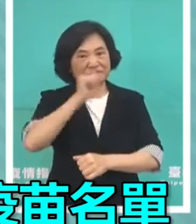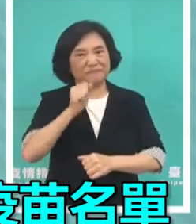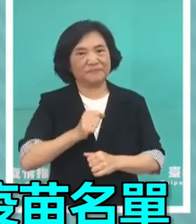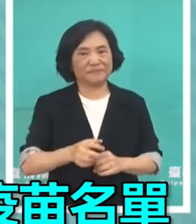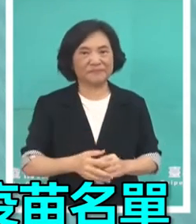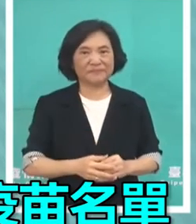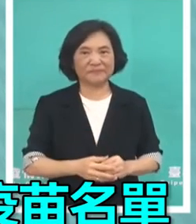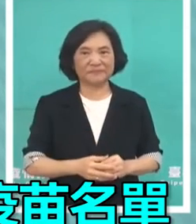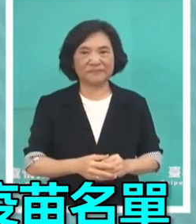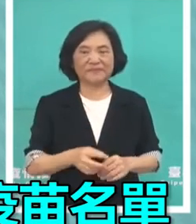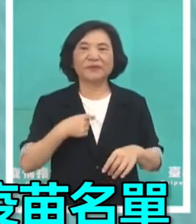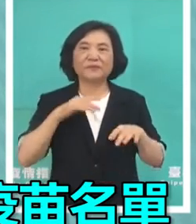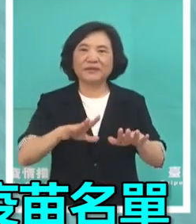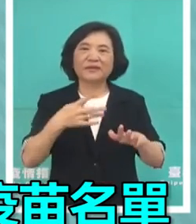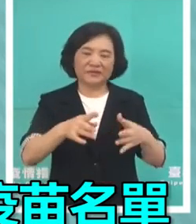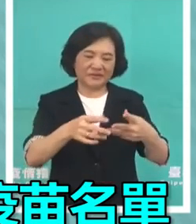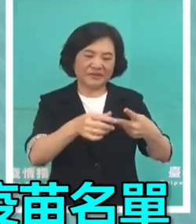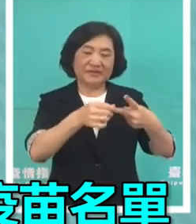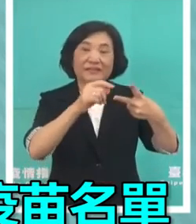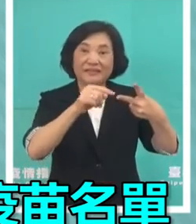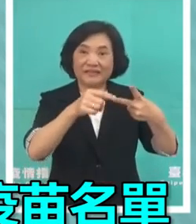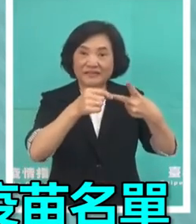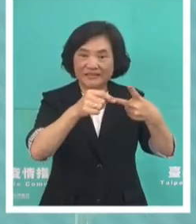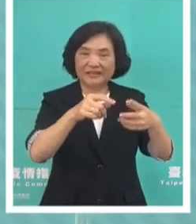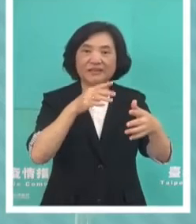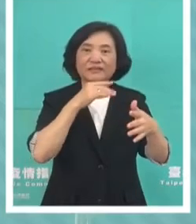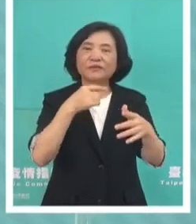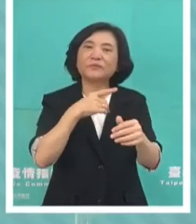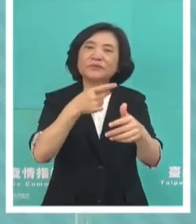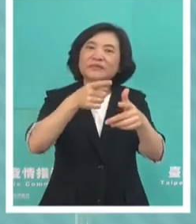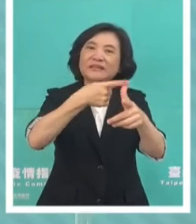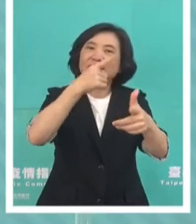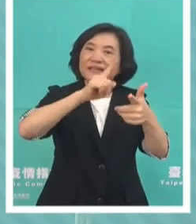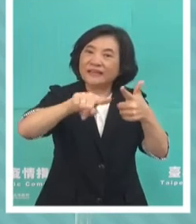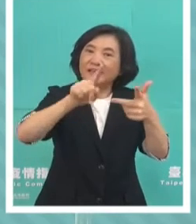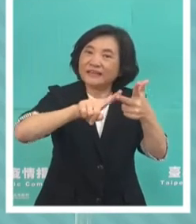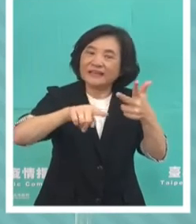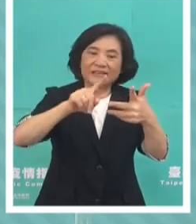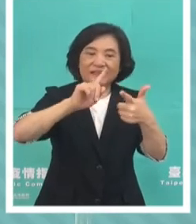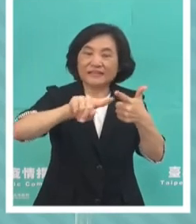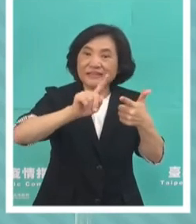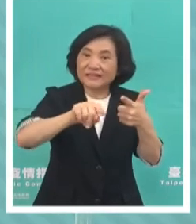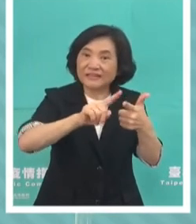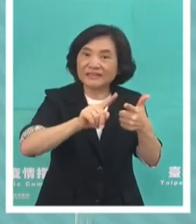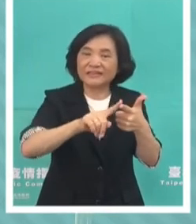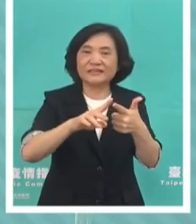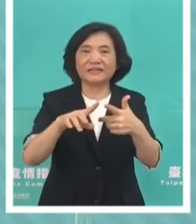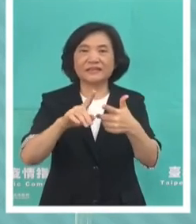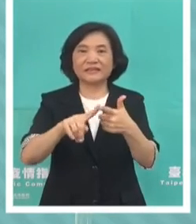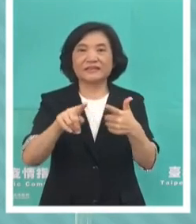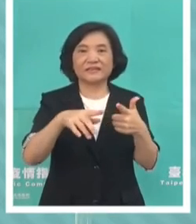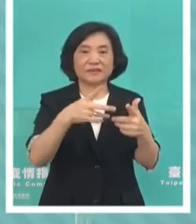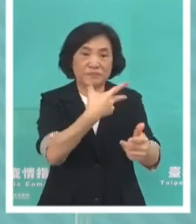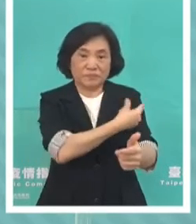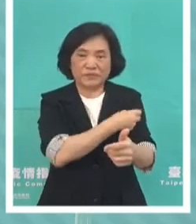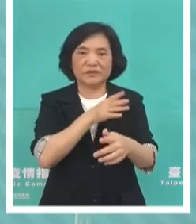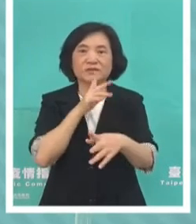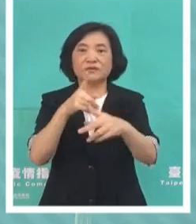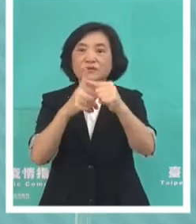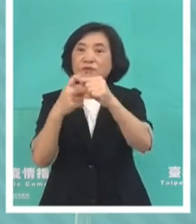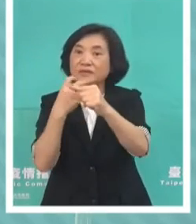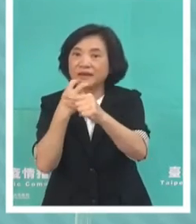在第二类的这个疫苗接种当中，哈，就是主要是中央跟地方政府的防疫人